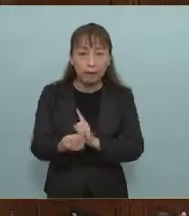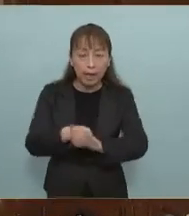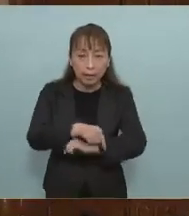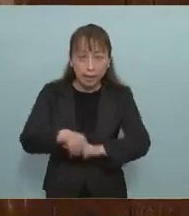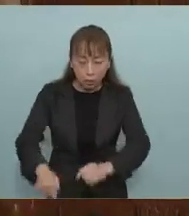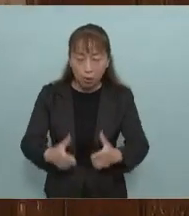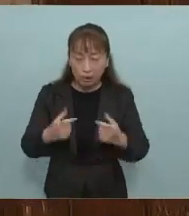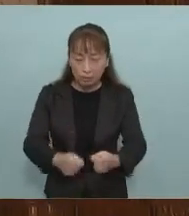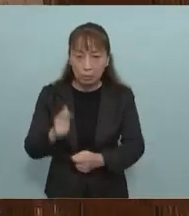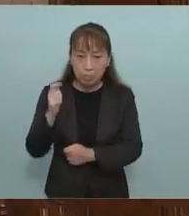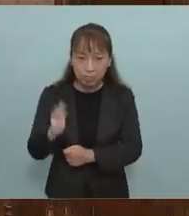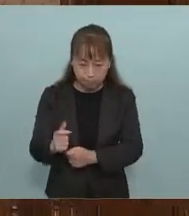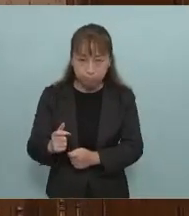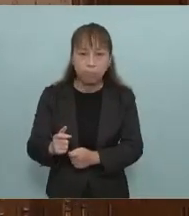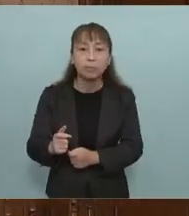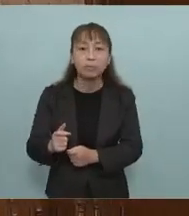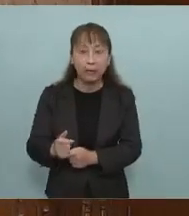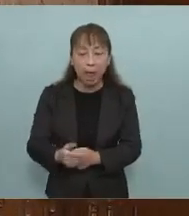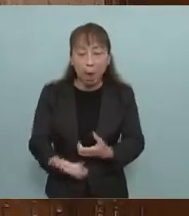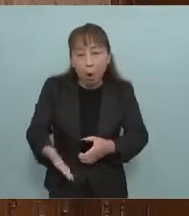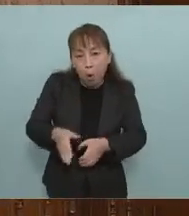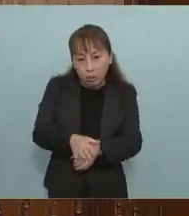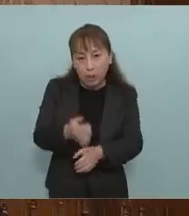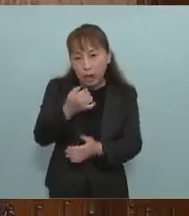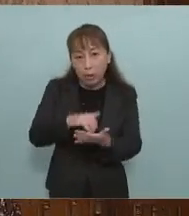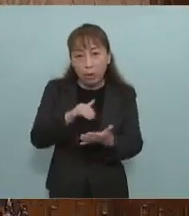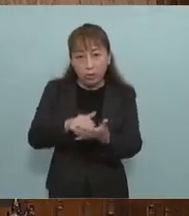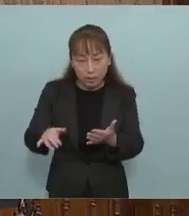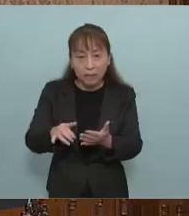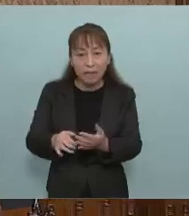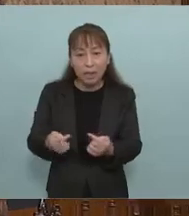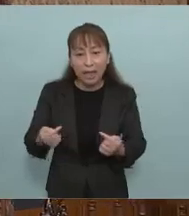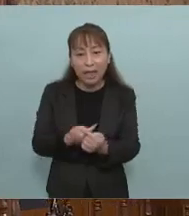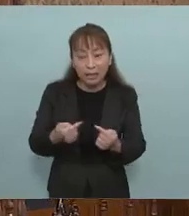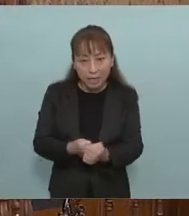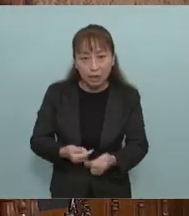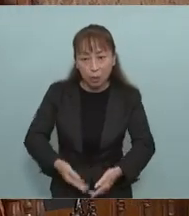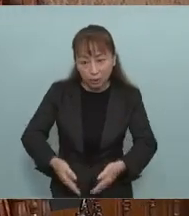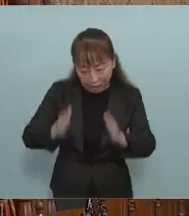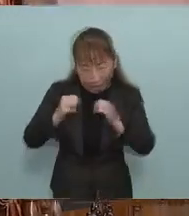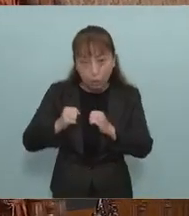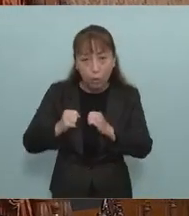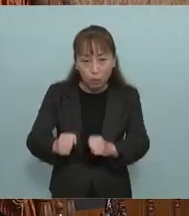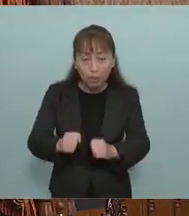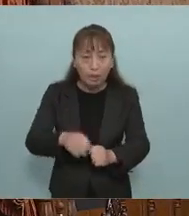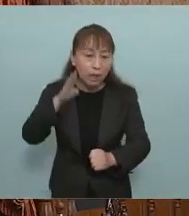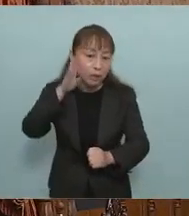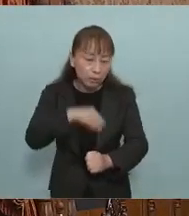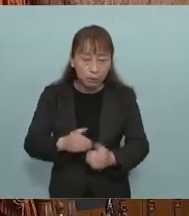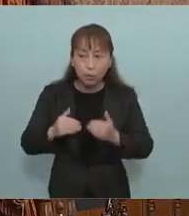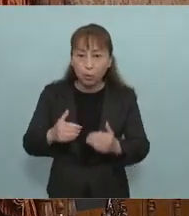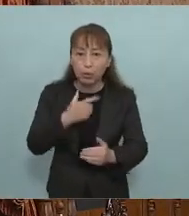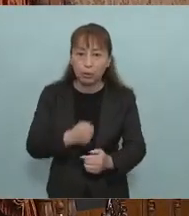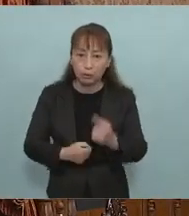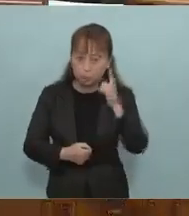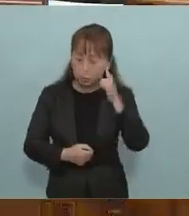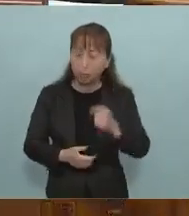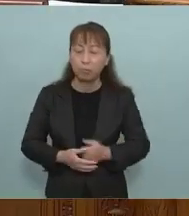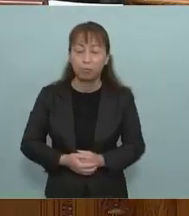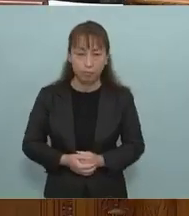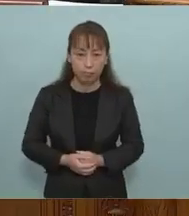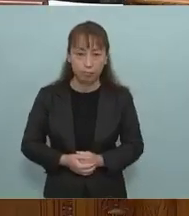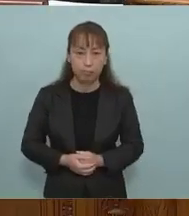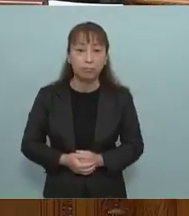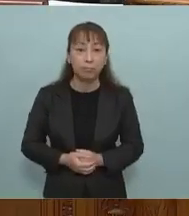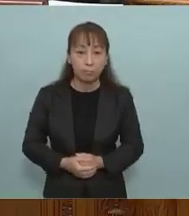全なものに仕上げ、補正予算の編成・成立を図り、迅速に実施していただきたいと思います。以